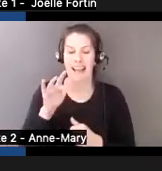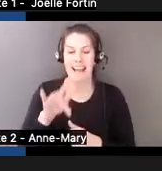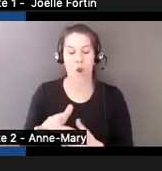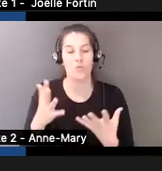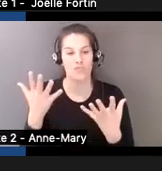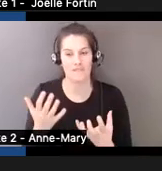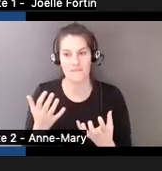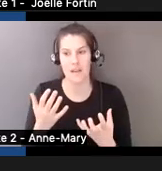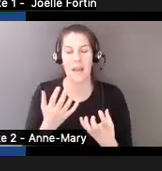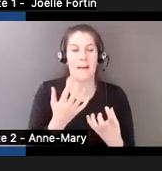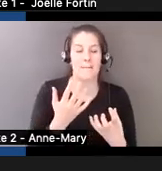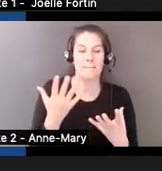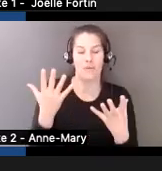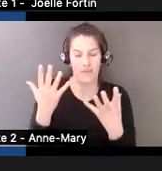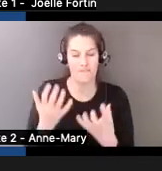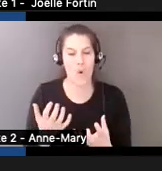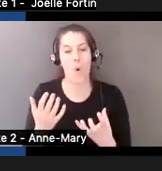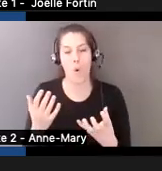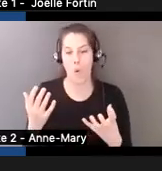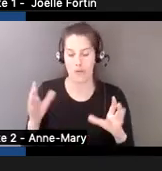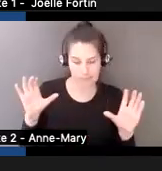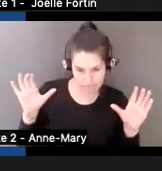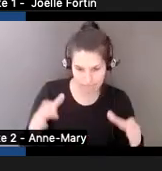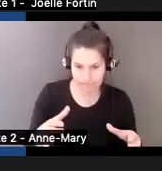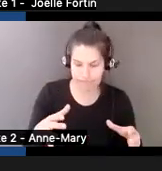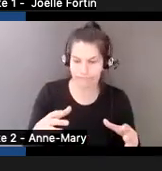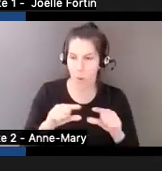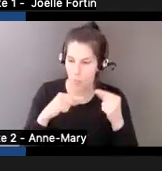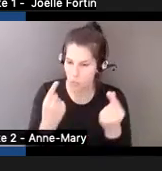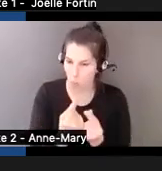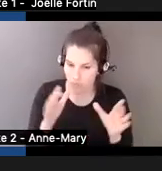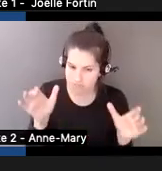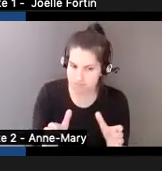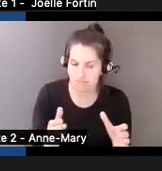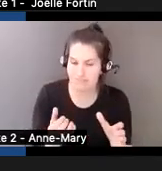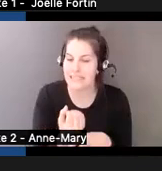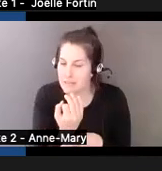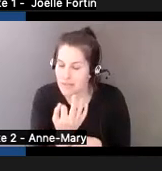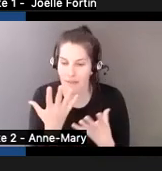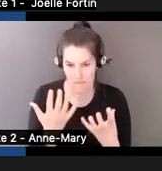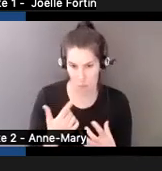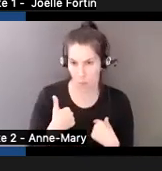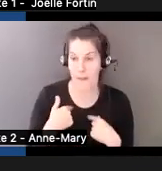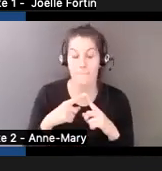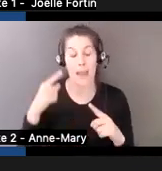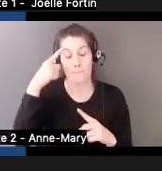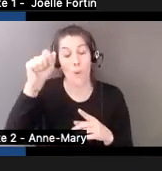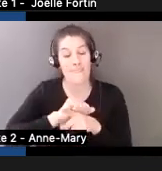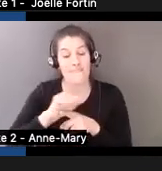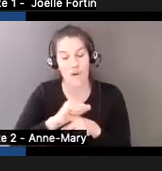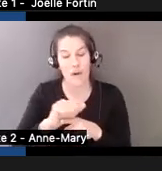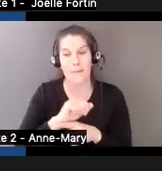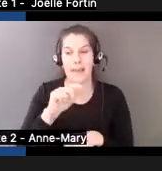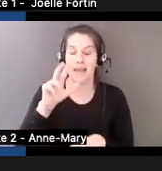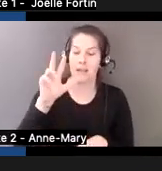travaille des études de cas. Mais oui, pour dire être formé complètement dans les 3 niveaux que j'ai mentionnés, c'est à peu près